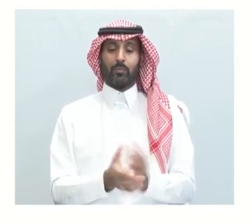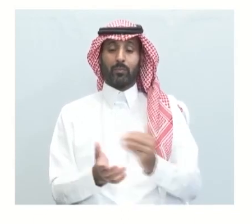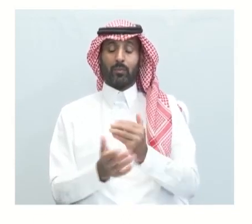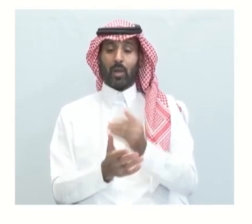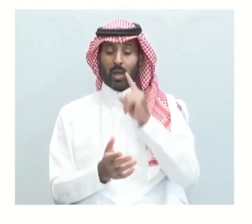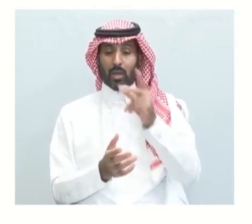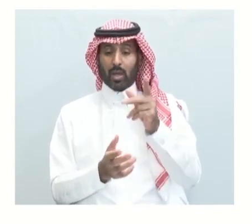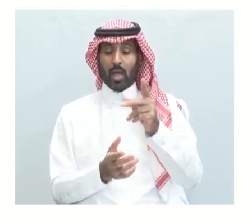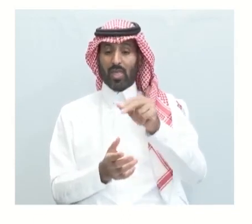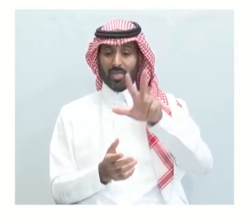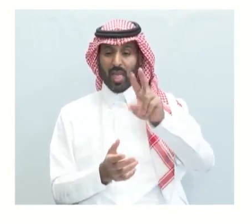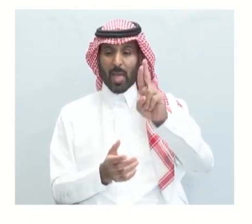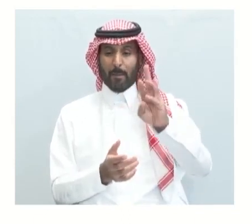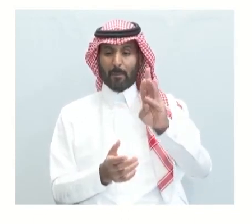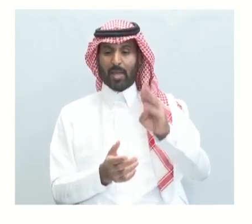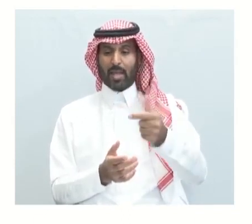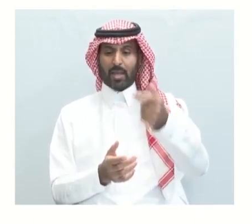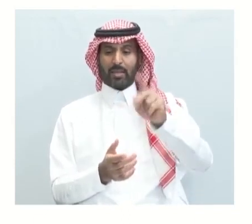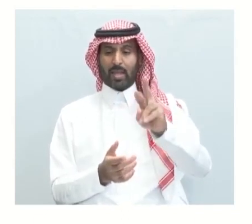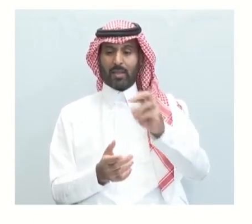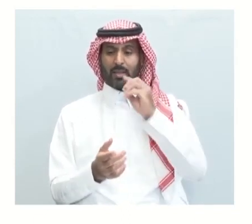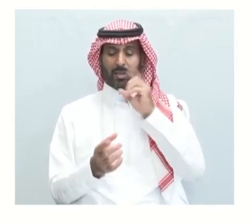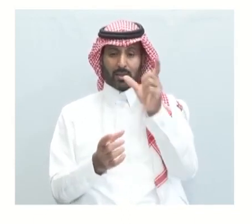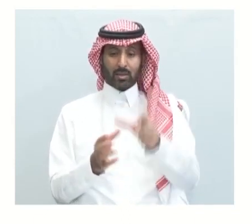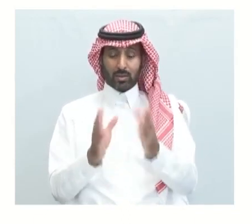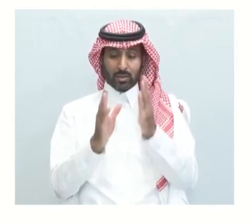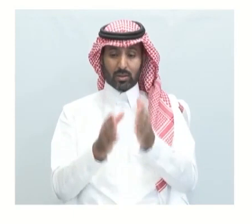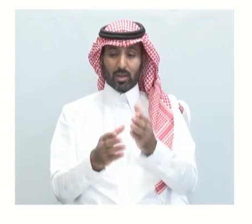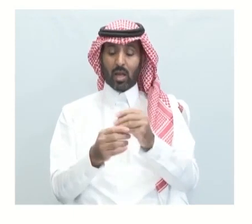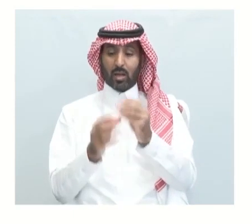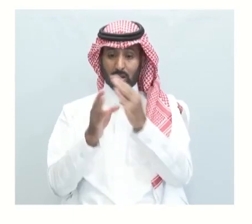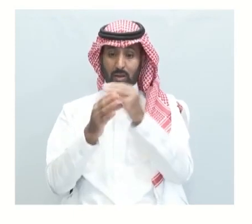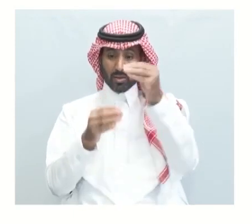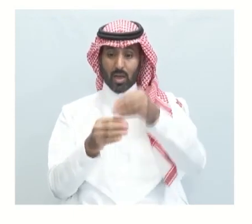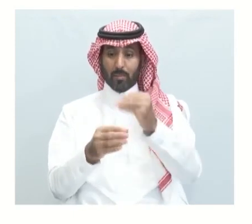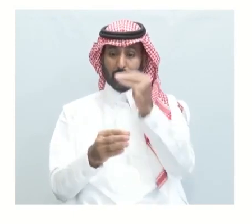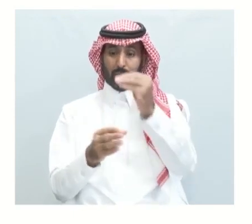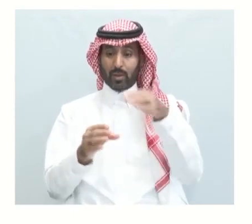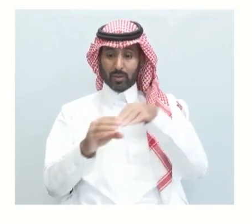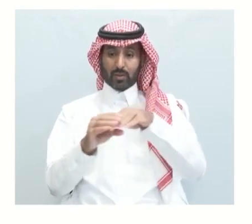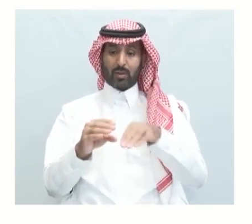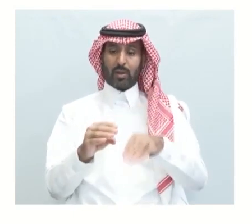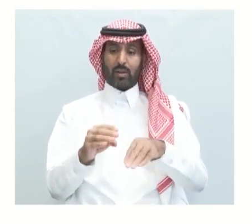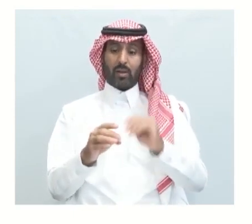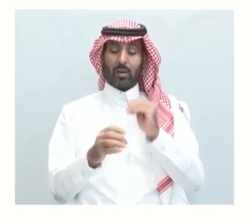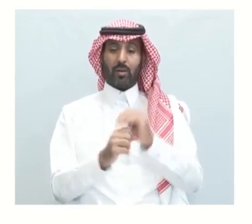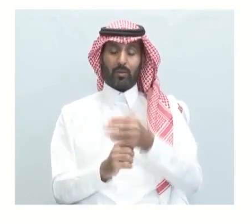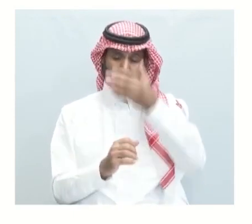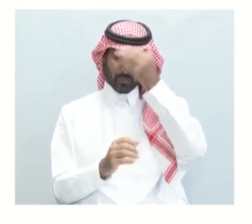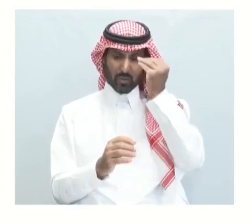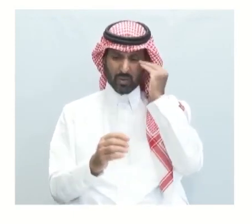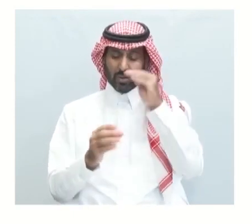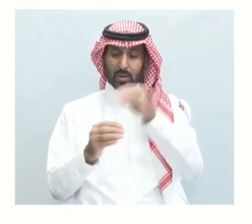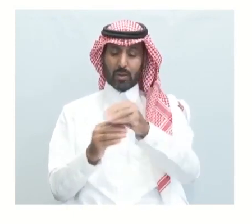هياكل البيانات الثابته الستاتيك يكون حجم الهيكل فيها ثابتا وتخزن عناصر البيانات في